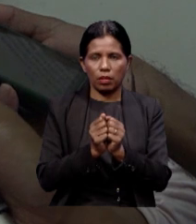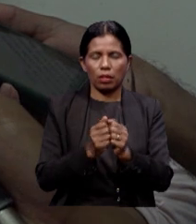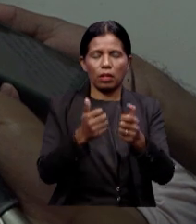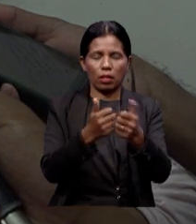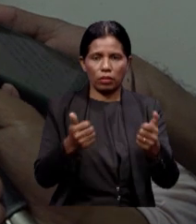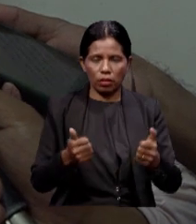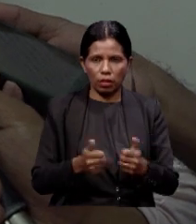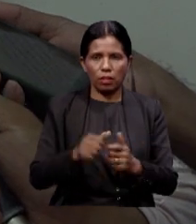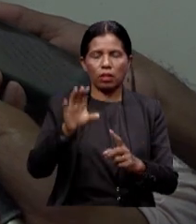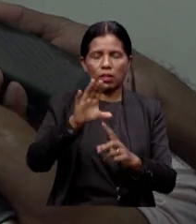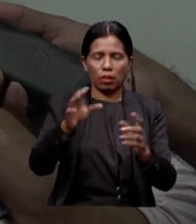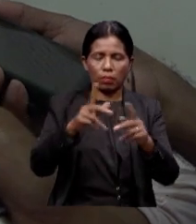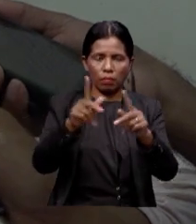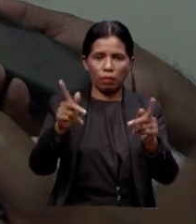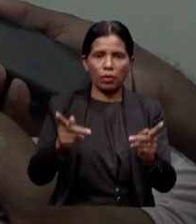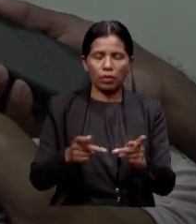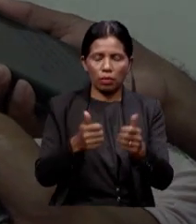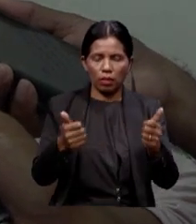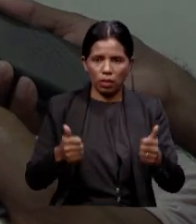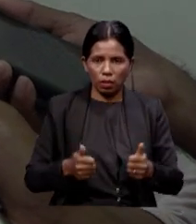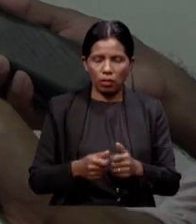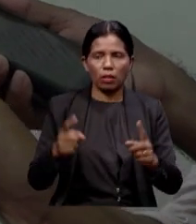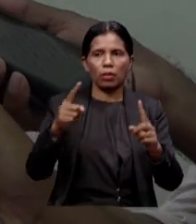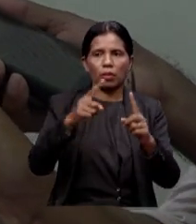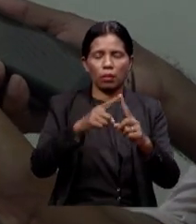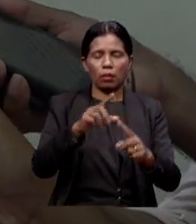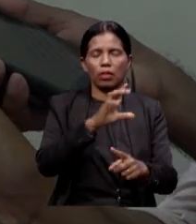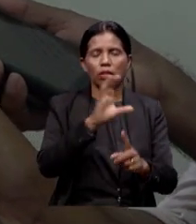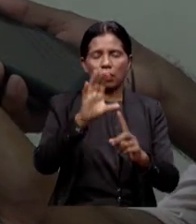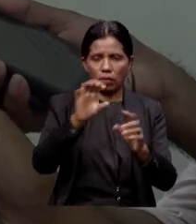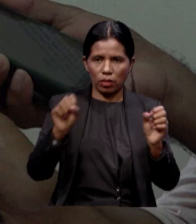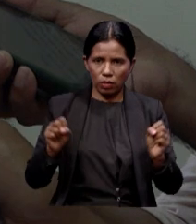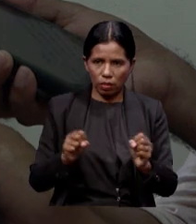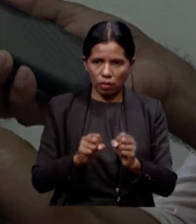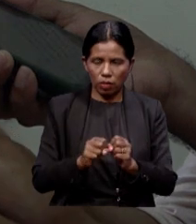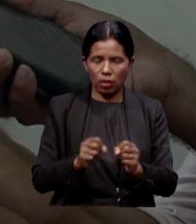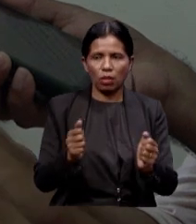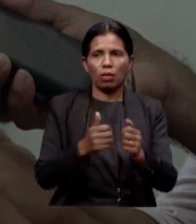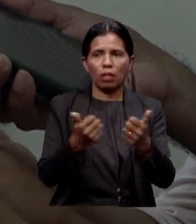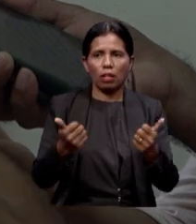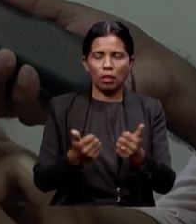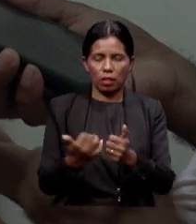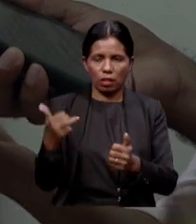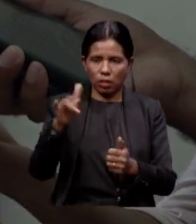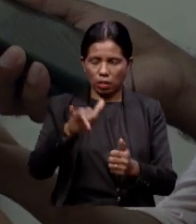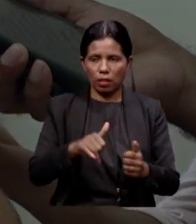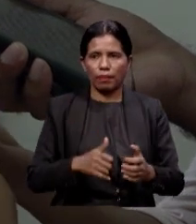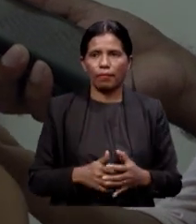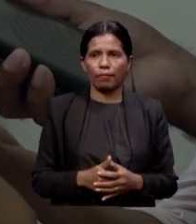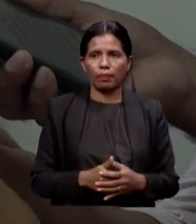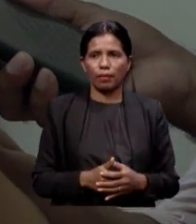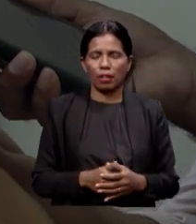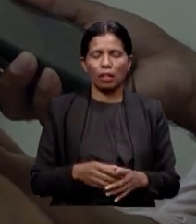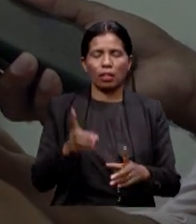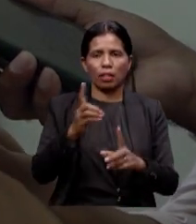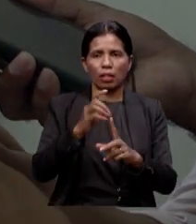autoridade posto administrativo to ba iha nai lurai ho aldeia sira iha dia